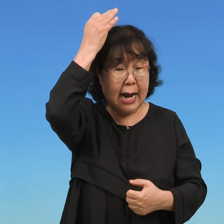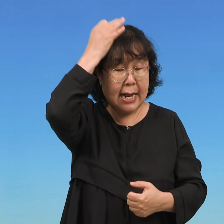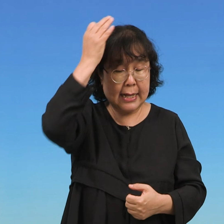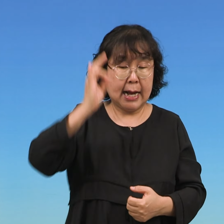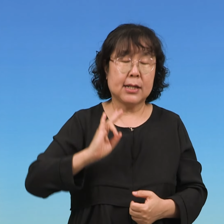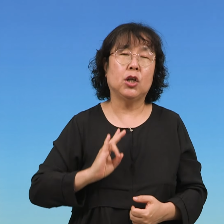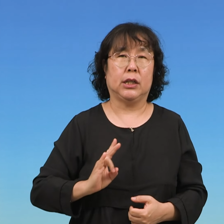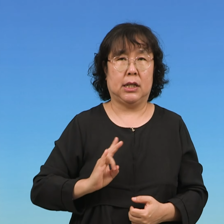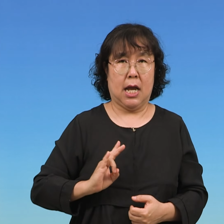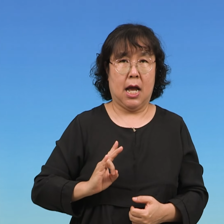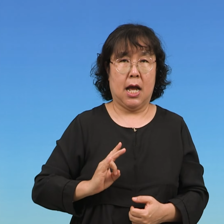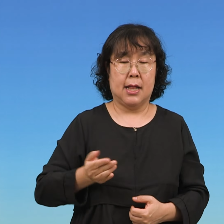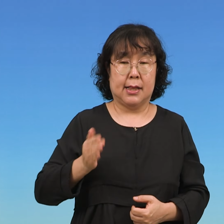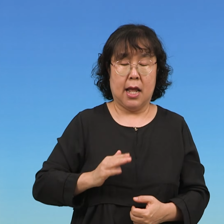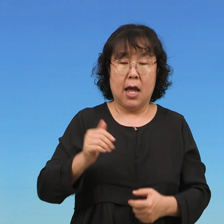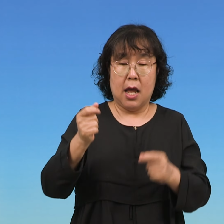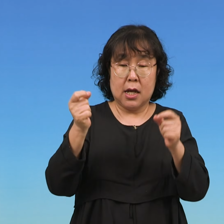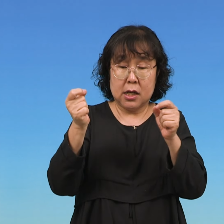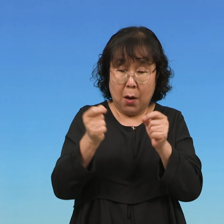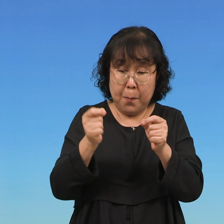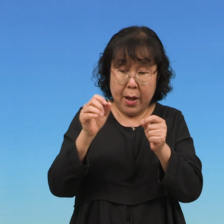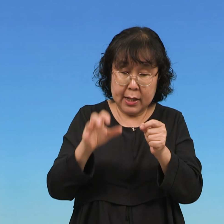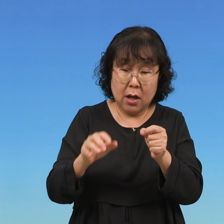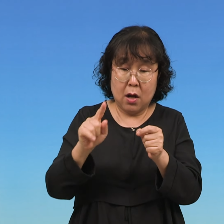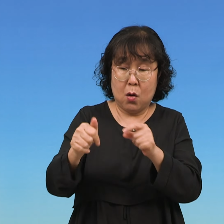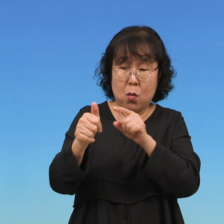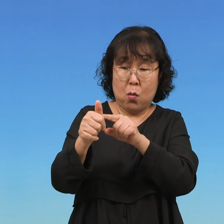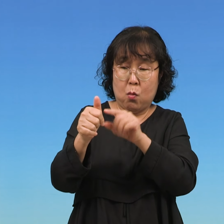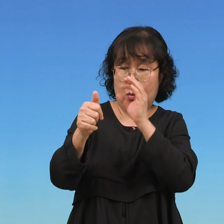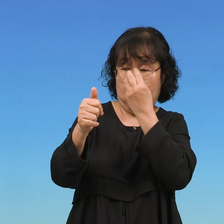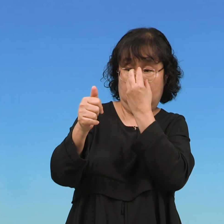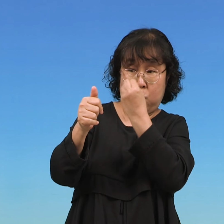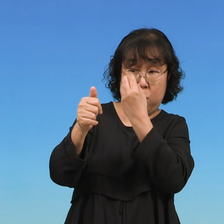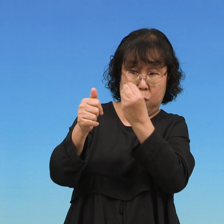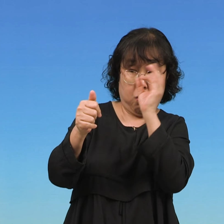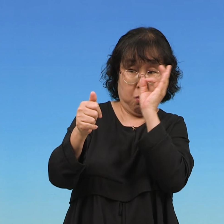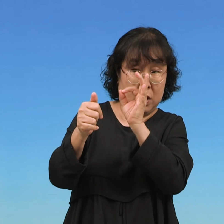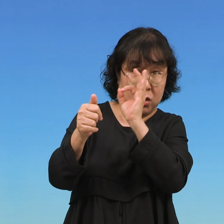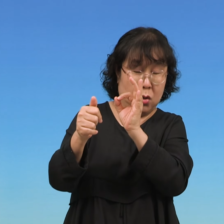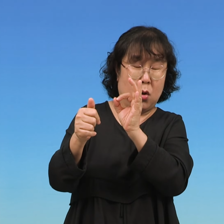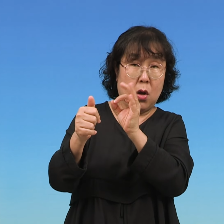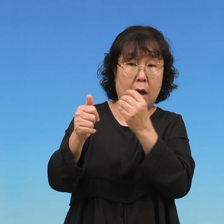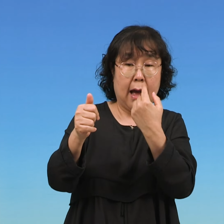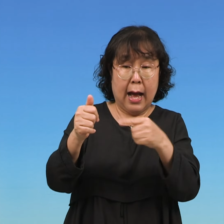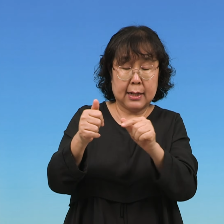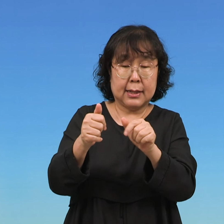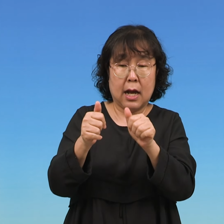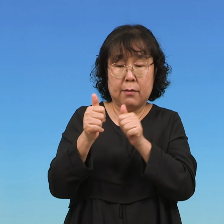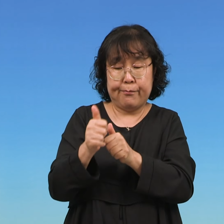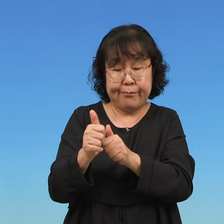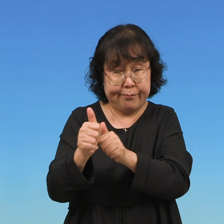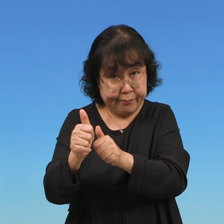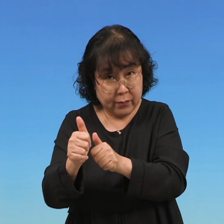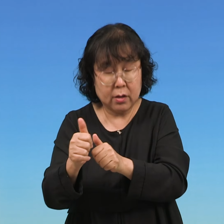인물 엘리사 선지자인데 개나시는 그를 눈앞에서 지켜본 사람이거든요 아까 우리말 성경으로